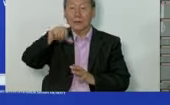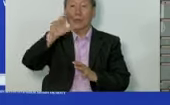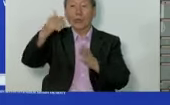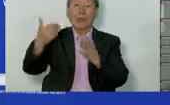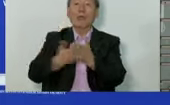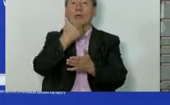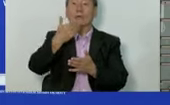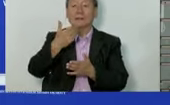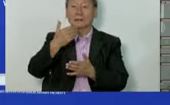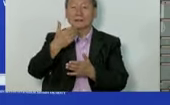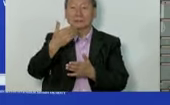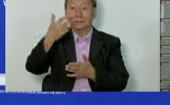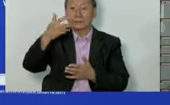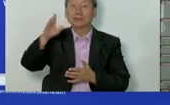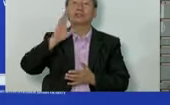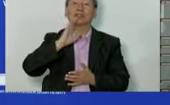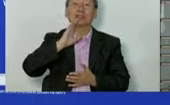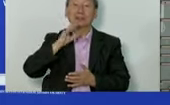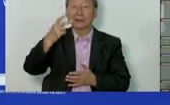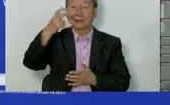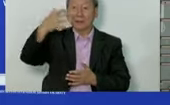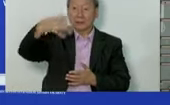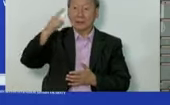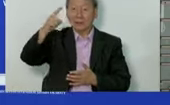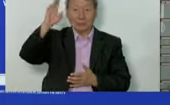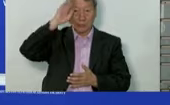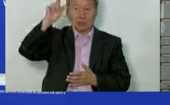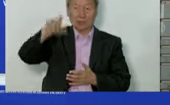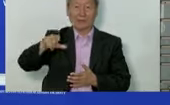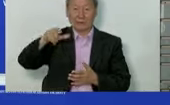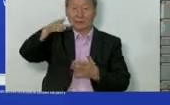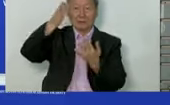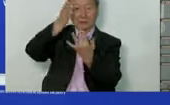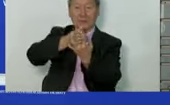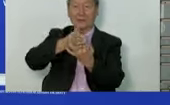Среди новых случаев 255 это женщина и 251 это мужчина.